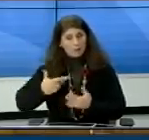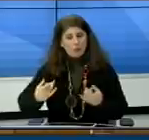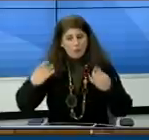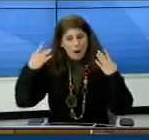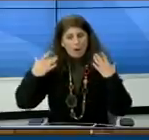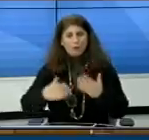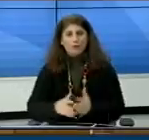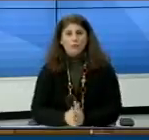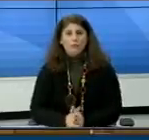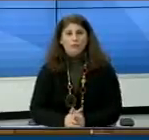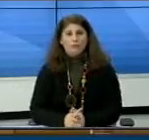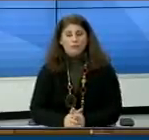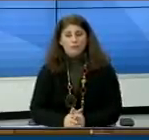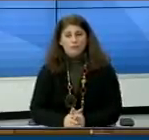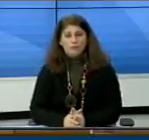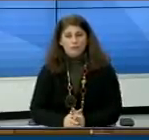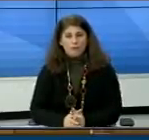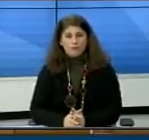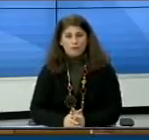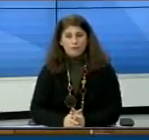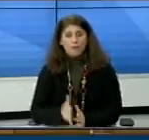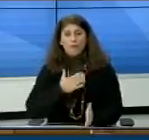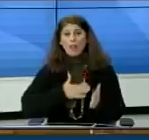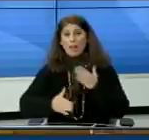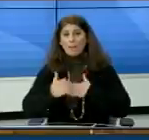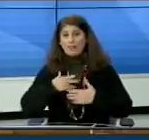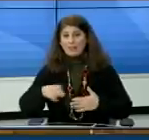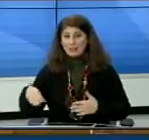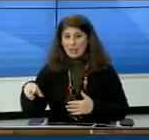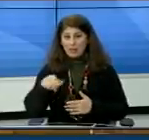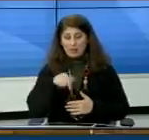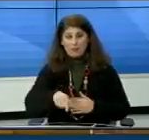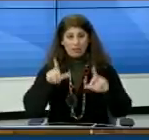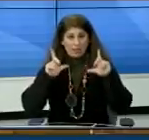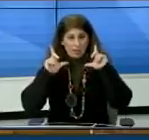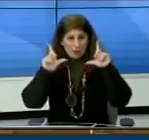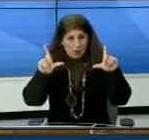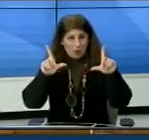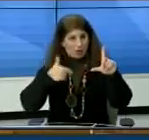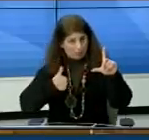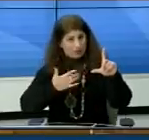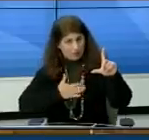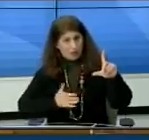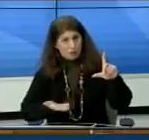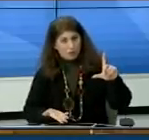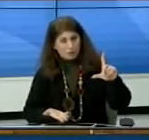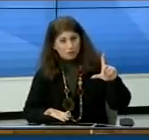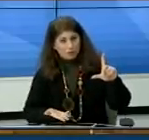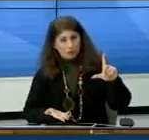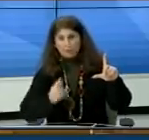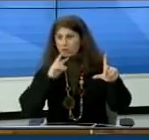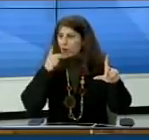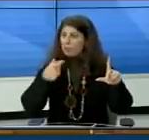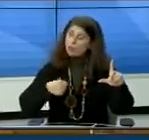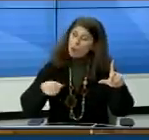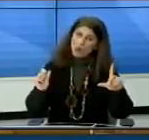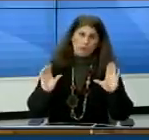Αγαπητοί ΣΑΕΦΗ, είναι αυτή η εικόνα την οποία θέλουμε? Απαντώ πως